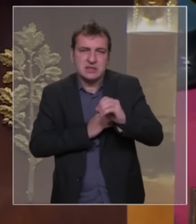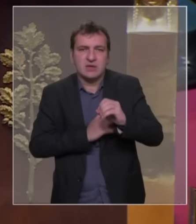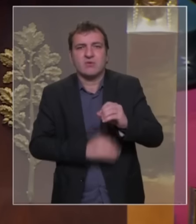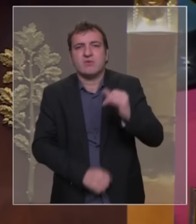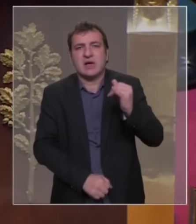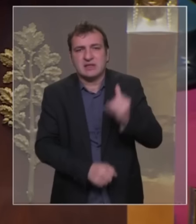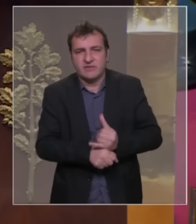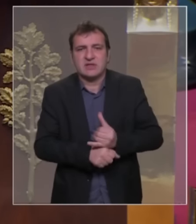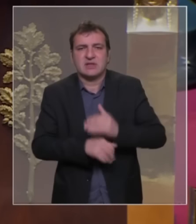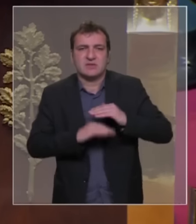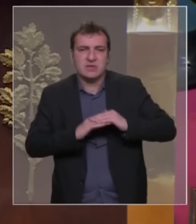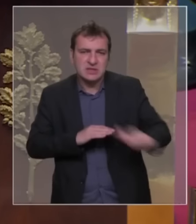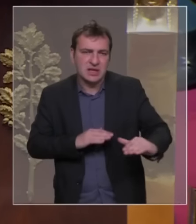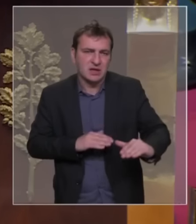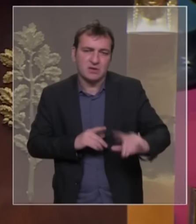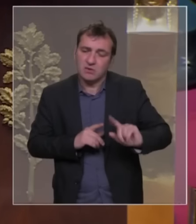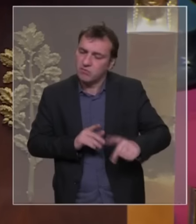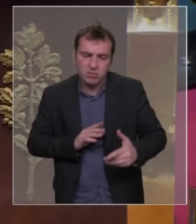nette